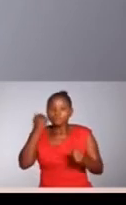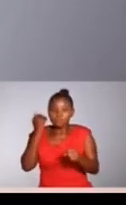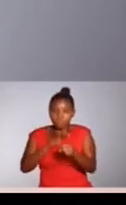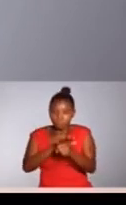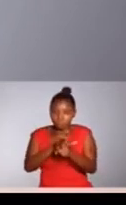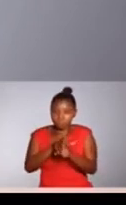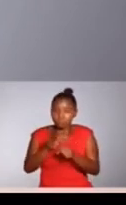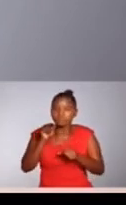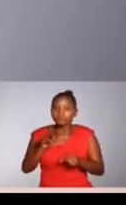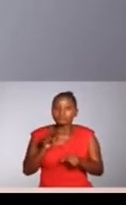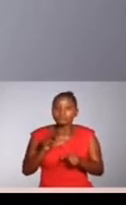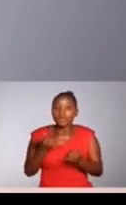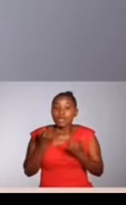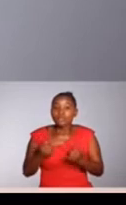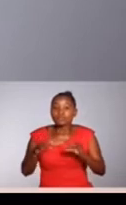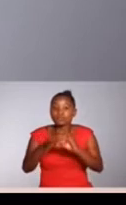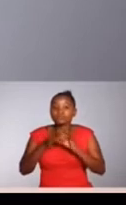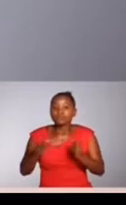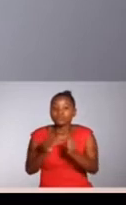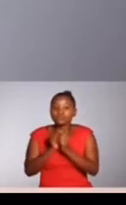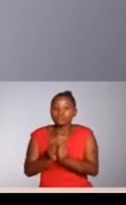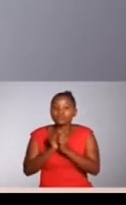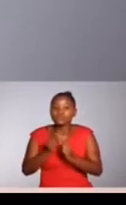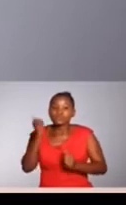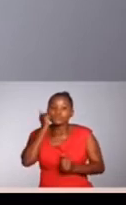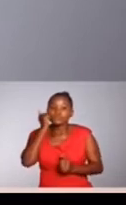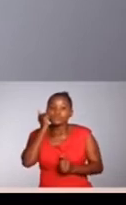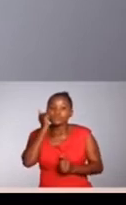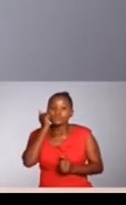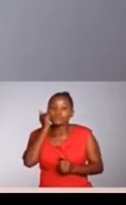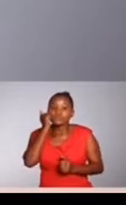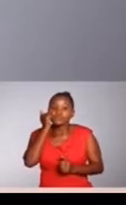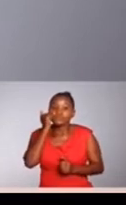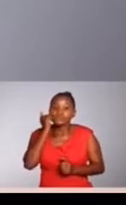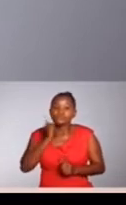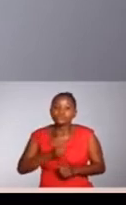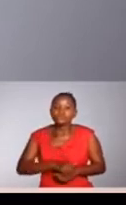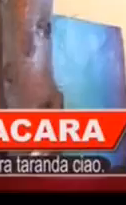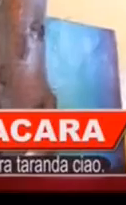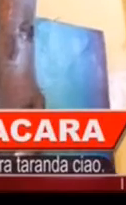ajirane na nikimuki ya COVID-19 Na rikuto kuni tanira imwe kwa imwe na wagishi wagideji